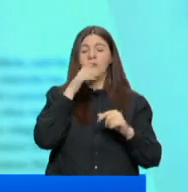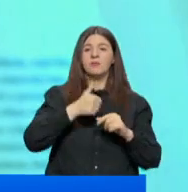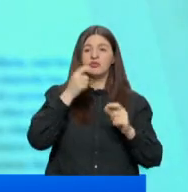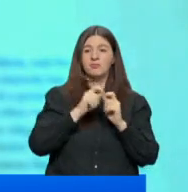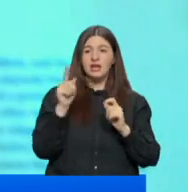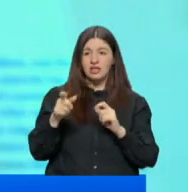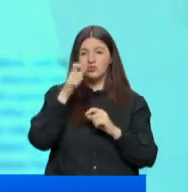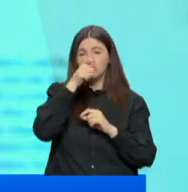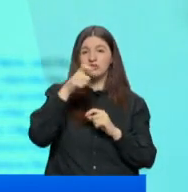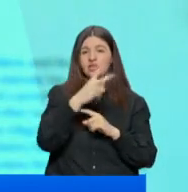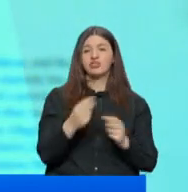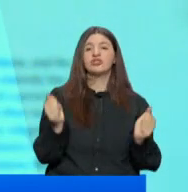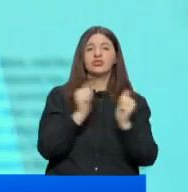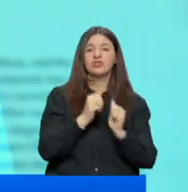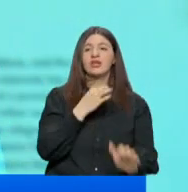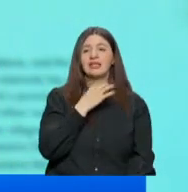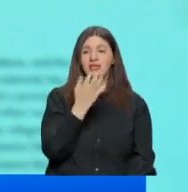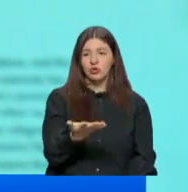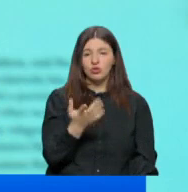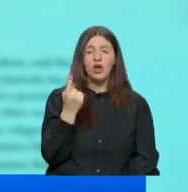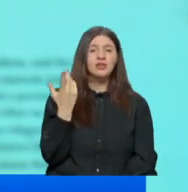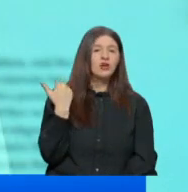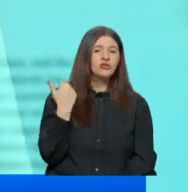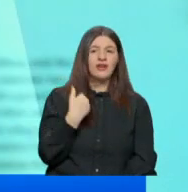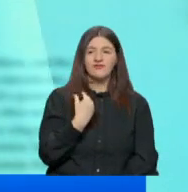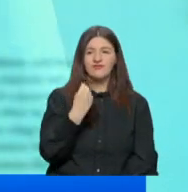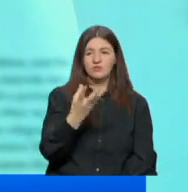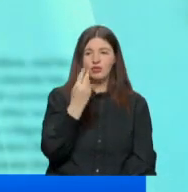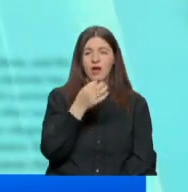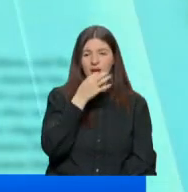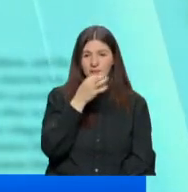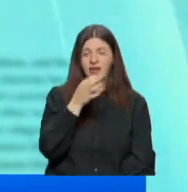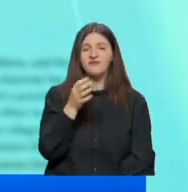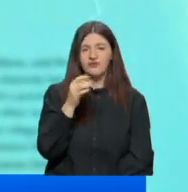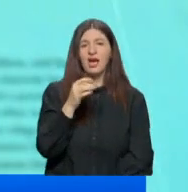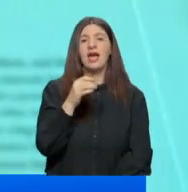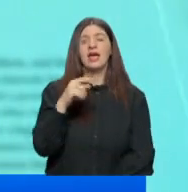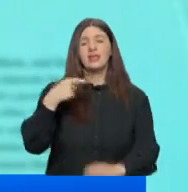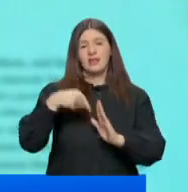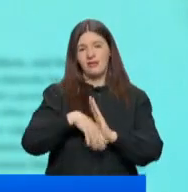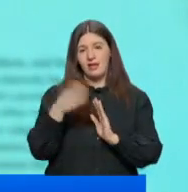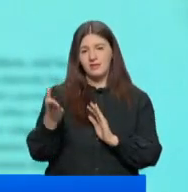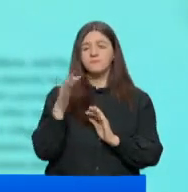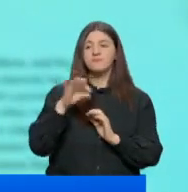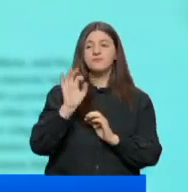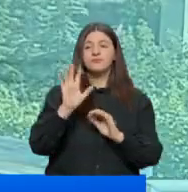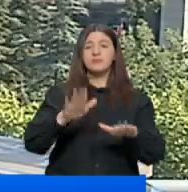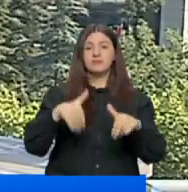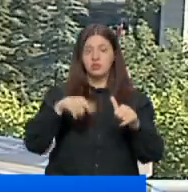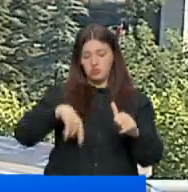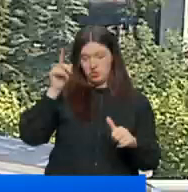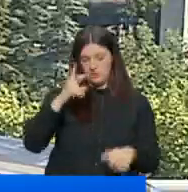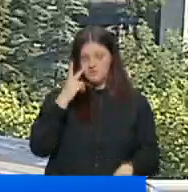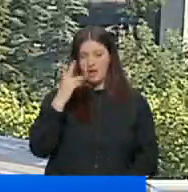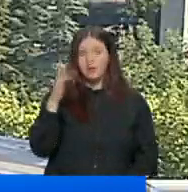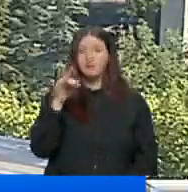Türkiye'ye çifte teşekkür, az önce vermiş olduğumuz haber ve detayları idi. Şimdi hemen bir meclisin gündemine